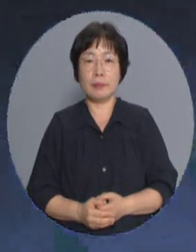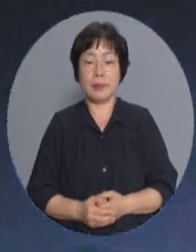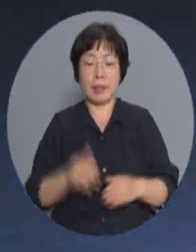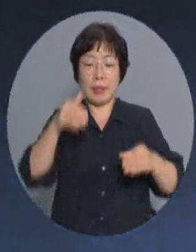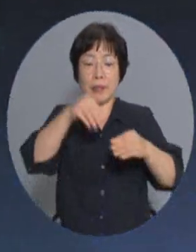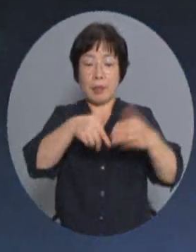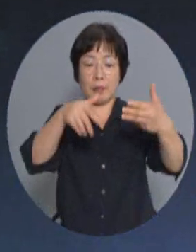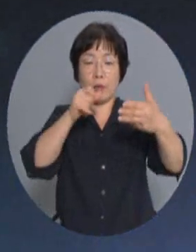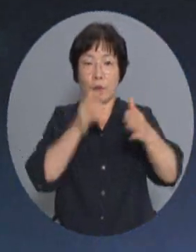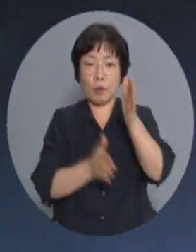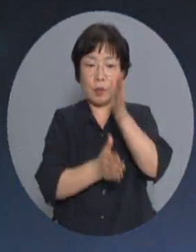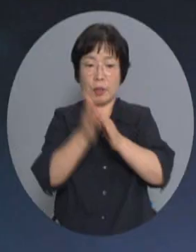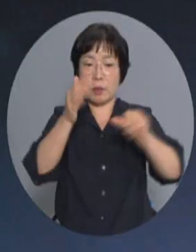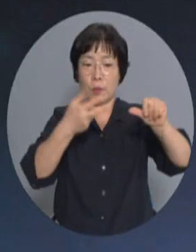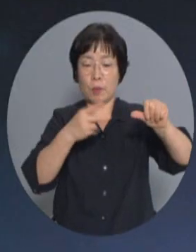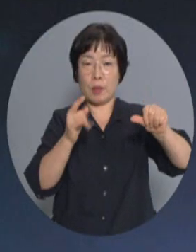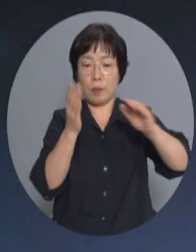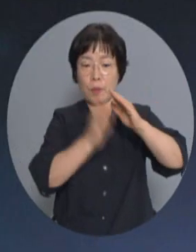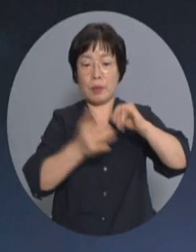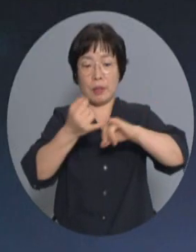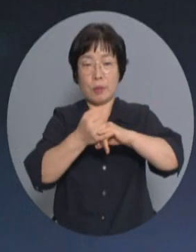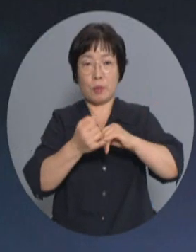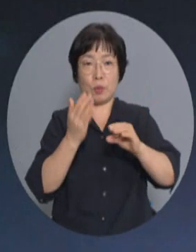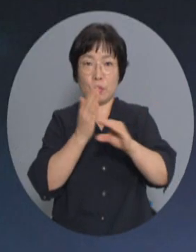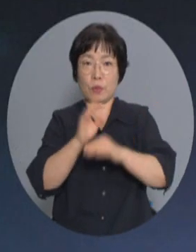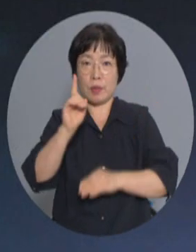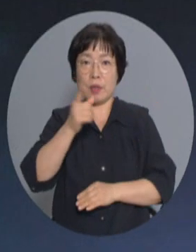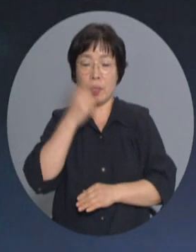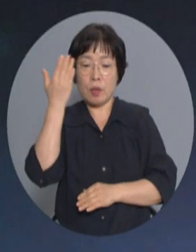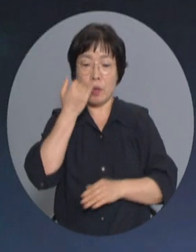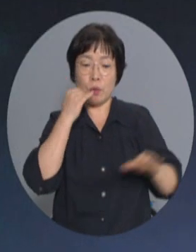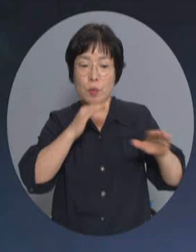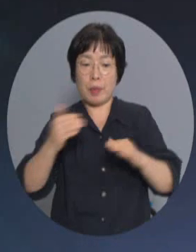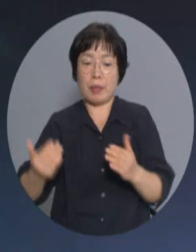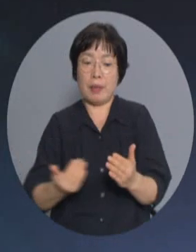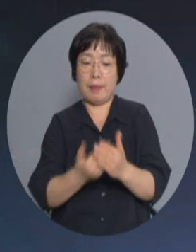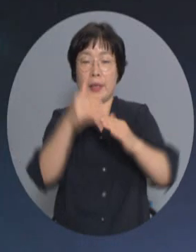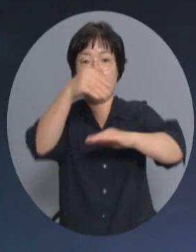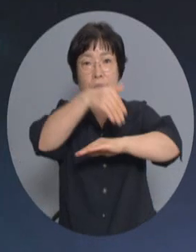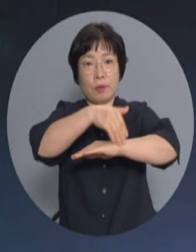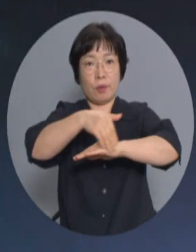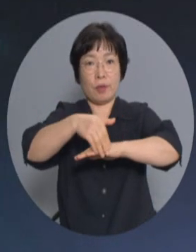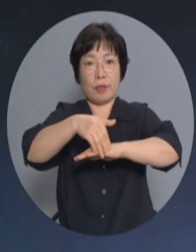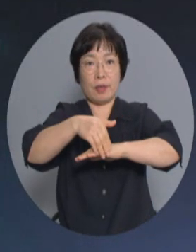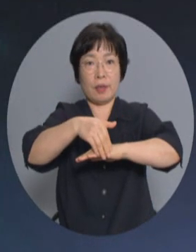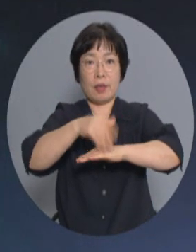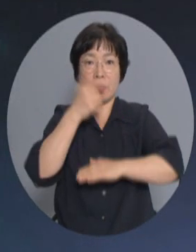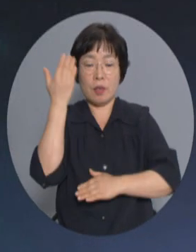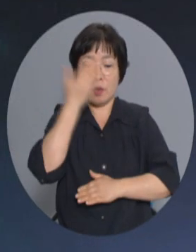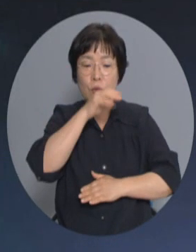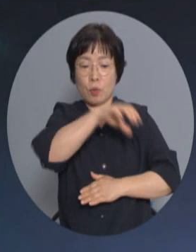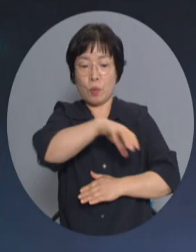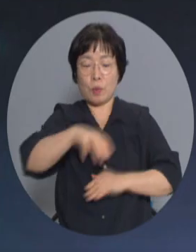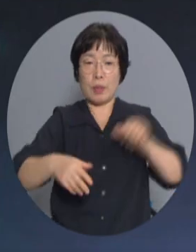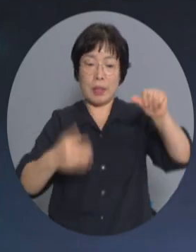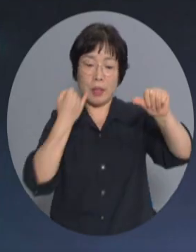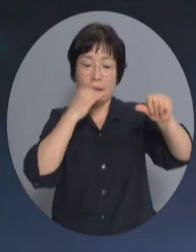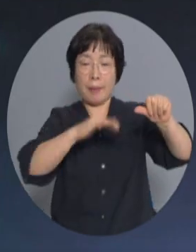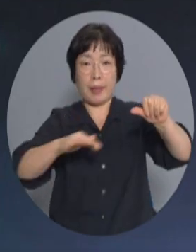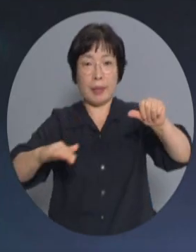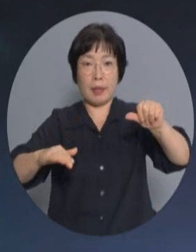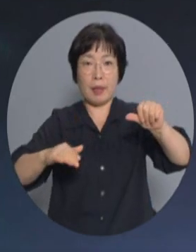민선 8기 여수시 5대 핵심 공약의 하나인 여수만 르네상스 중장기 종합발전계획은 여수반도 주변 5개의